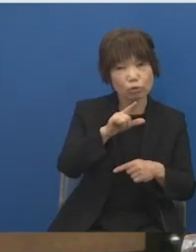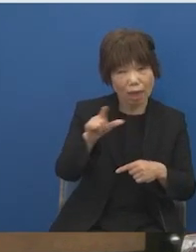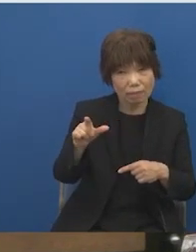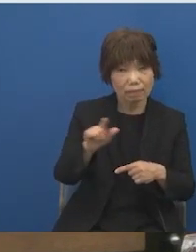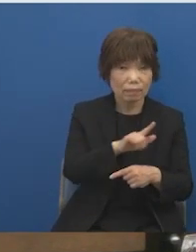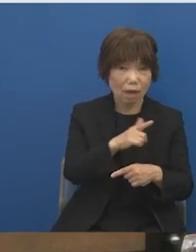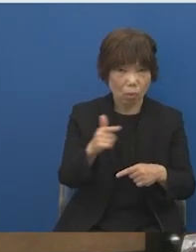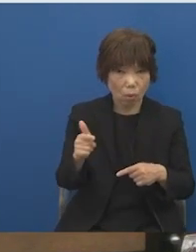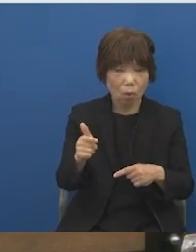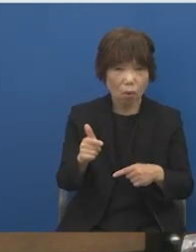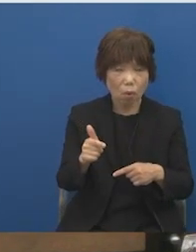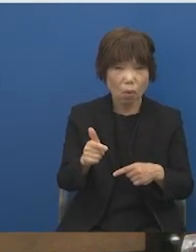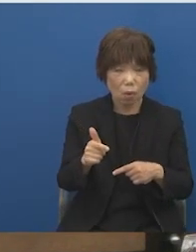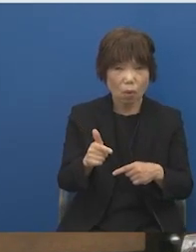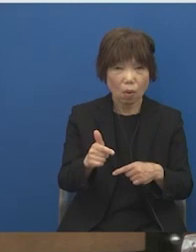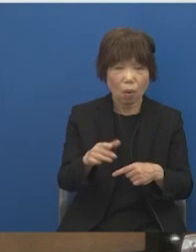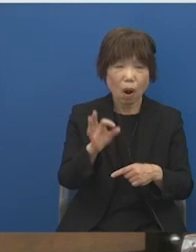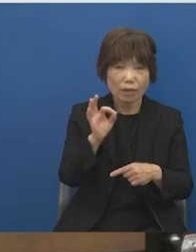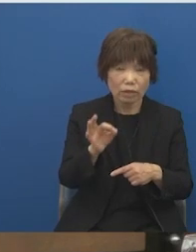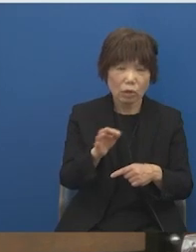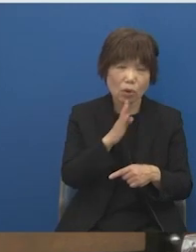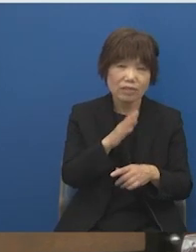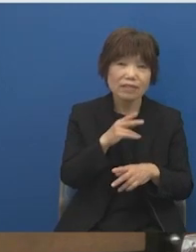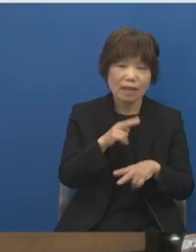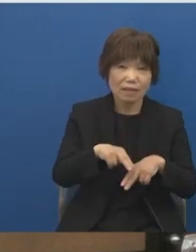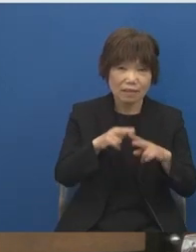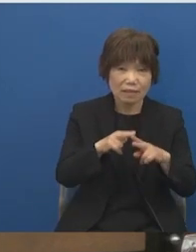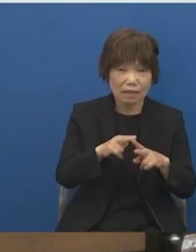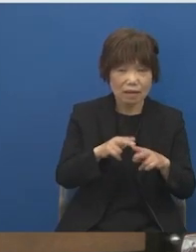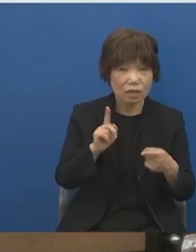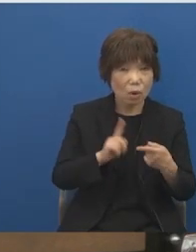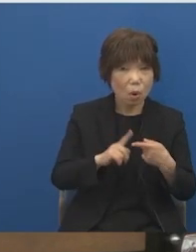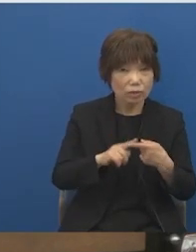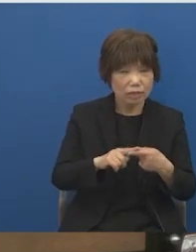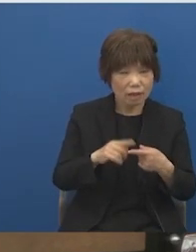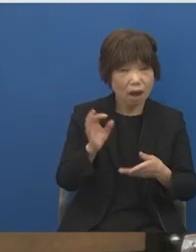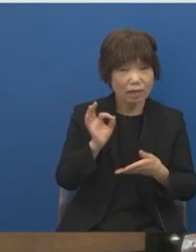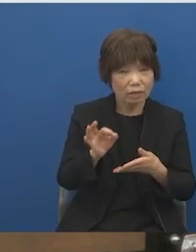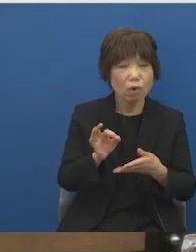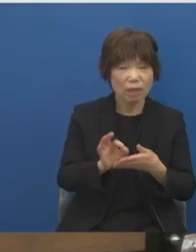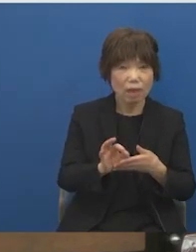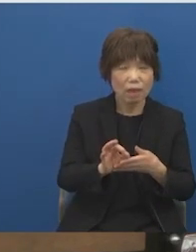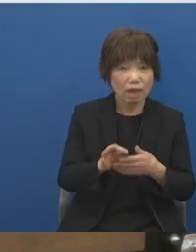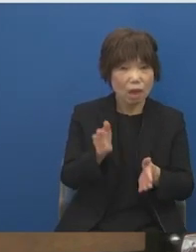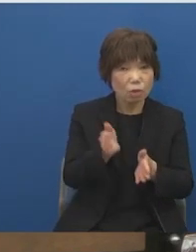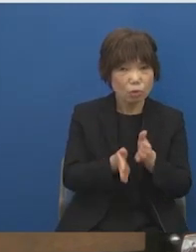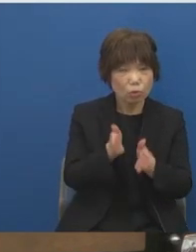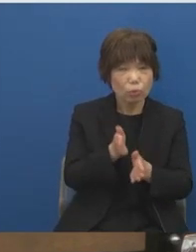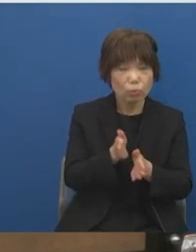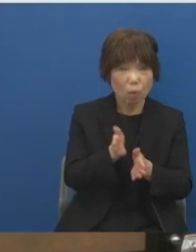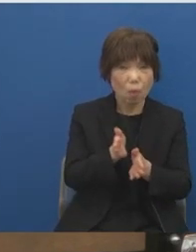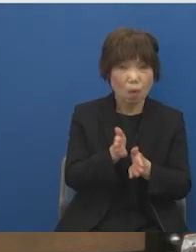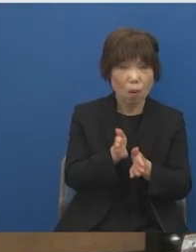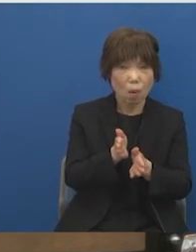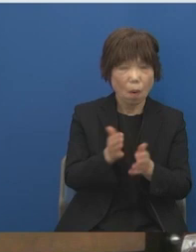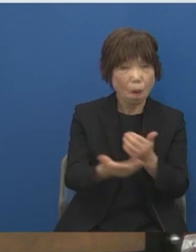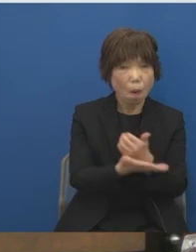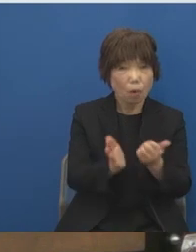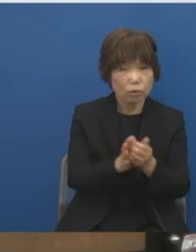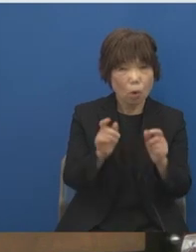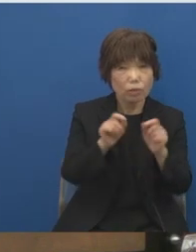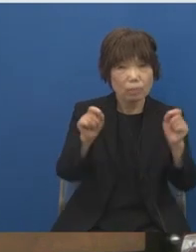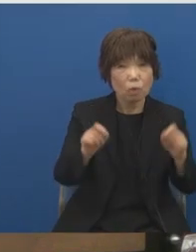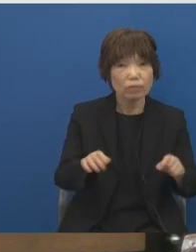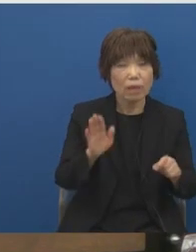など、利用実績に応じた支給で、保育士確保や処遇の保障に問題があることも明らかになり